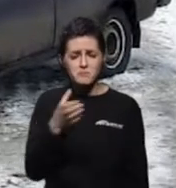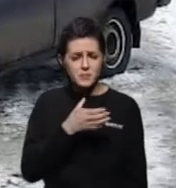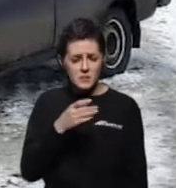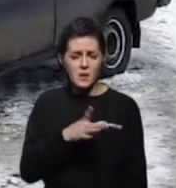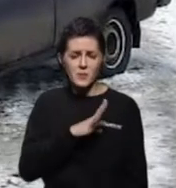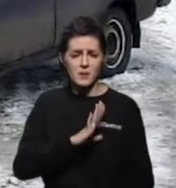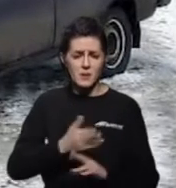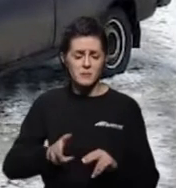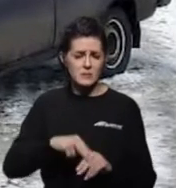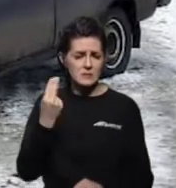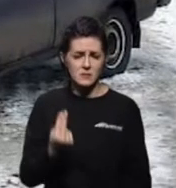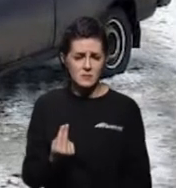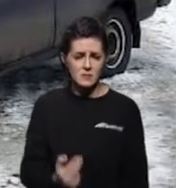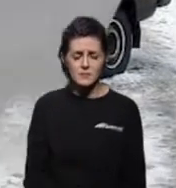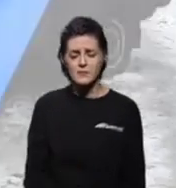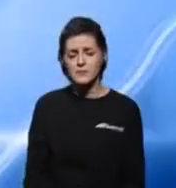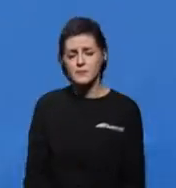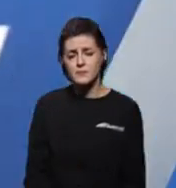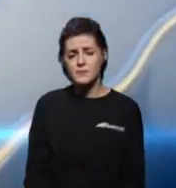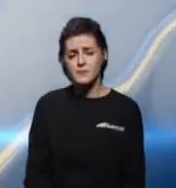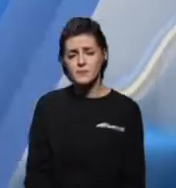сп'яніння водії були тверезі.